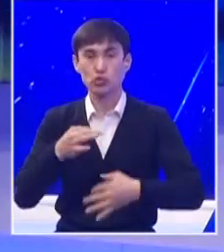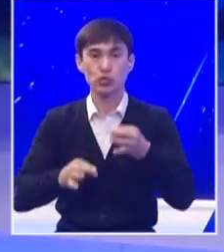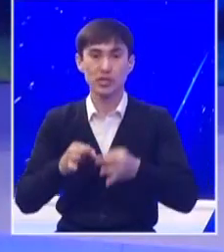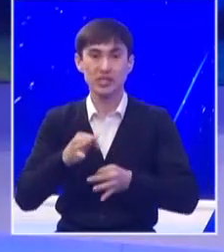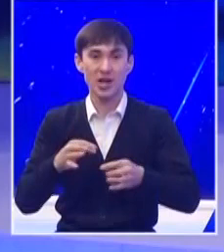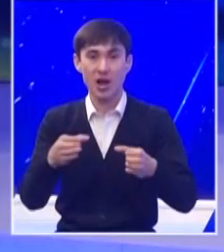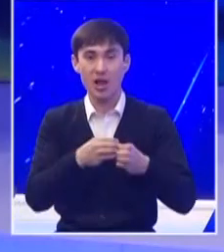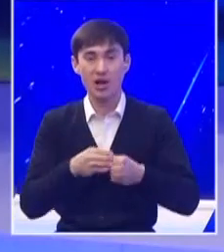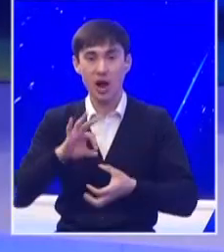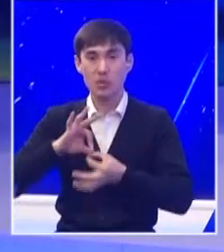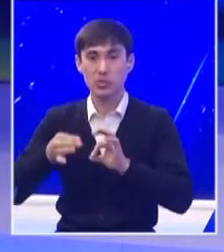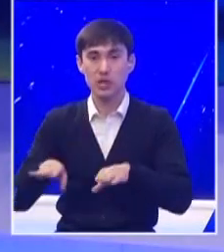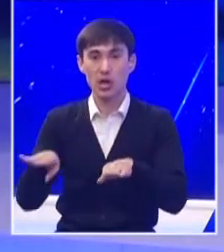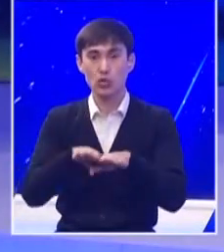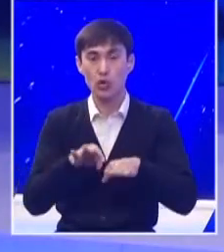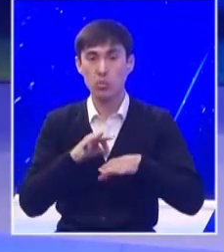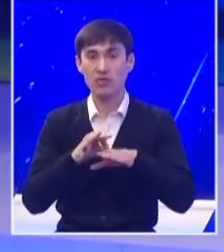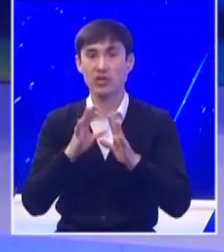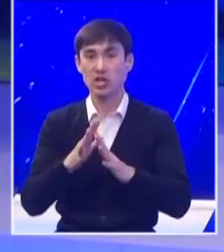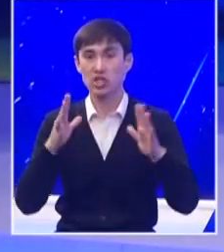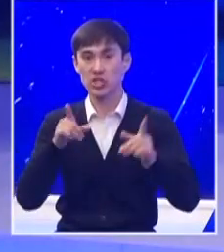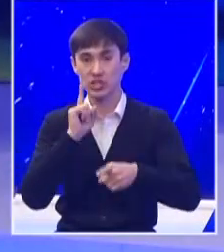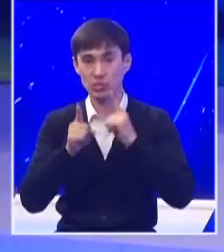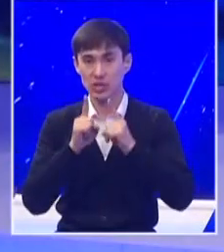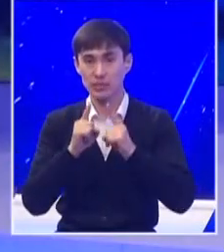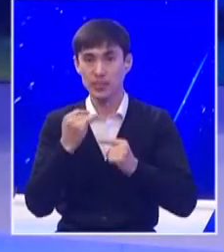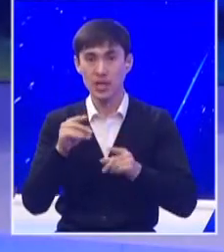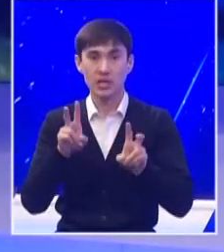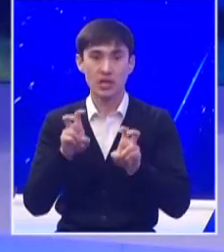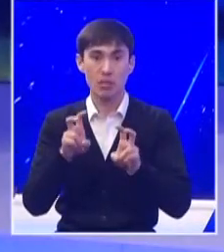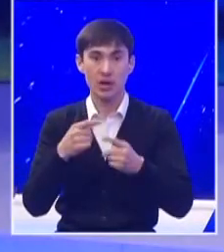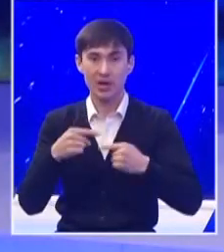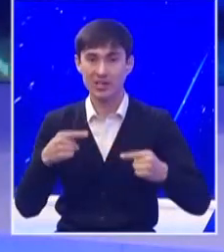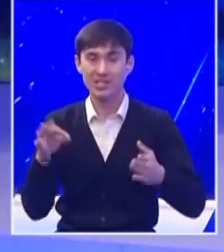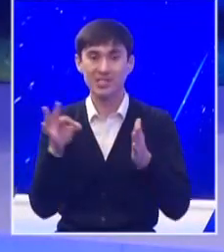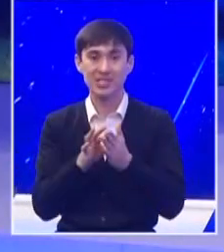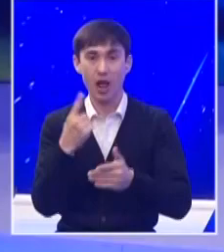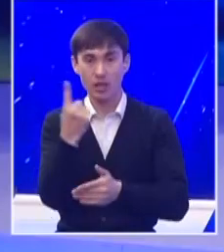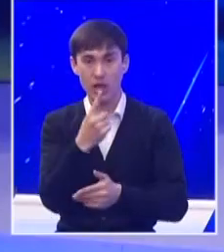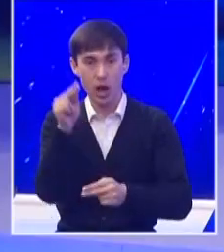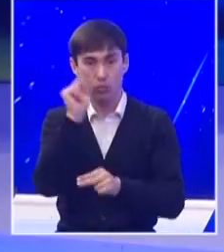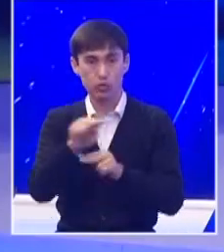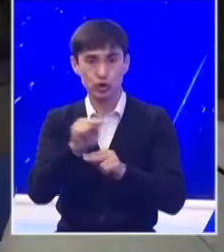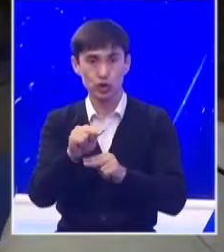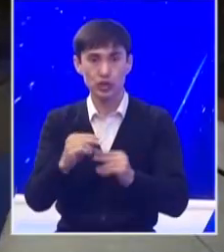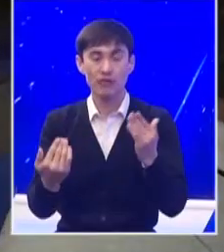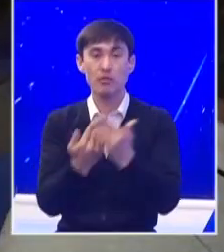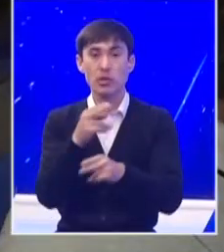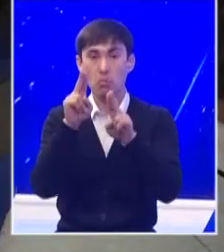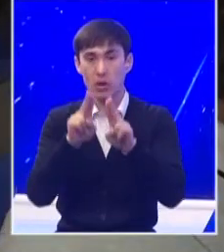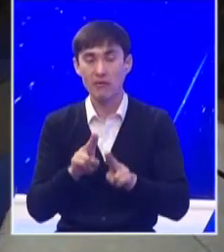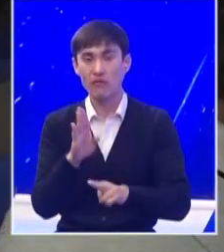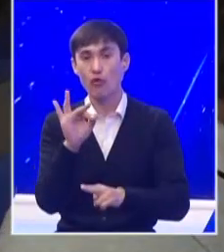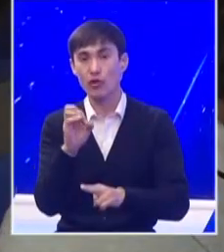коллегия олимпийской категории и провела расширенный семинар. Темы и подходы разные, цель одна – обучить современным правилам вольной